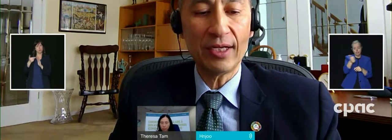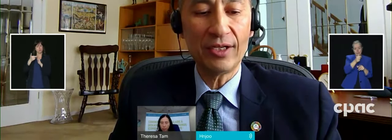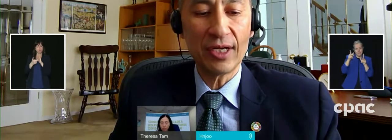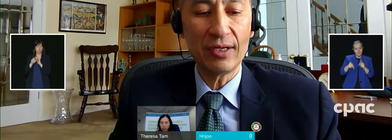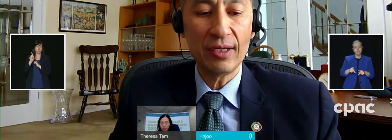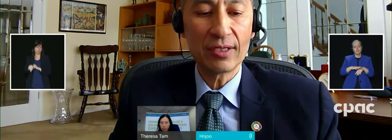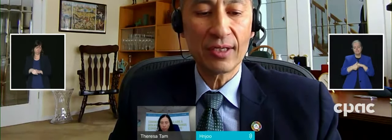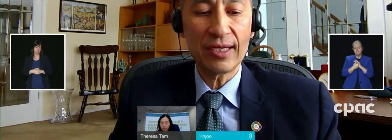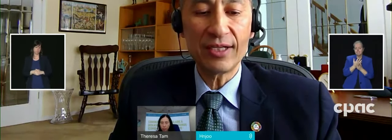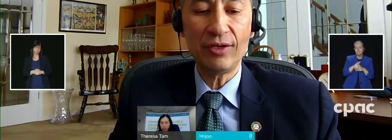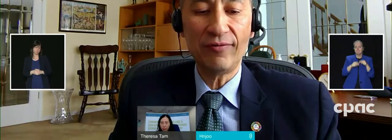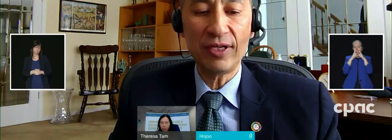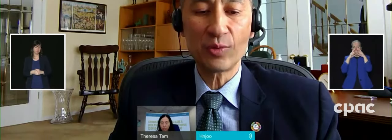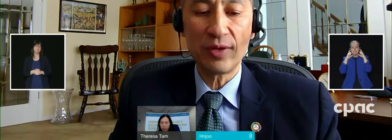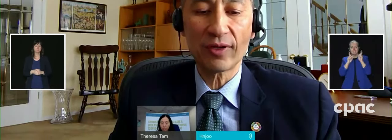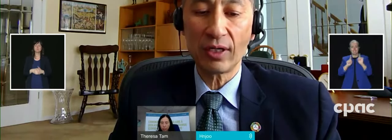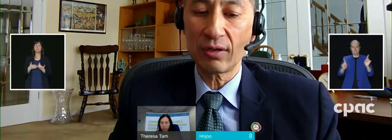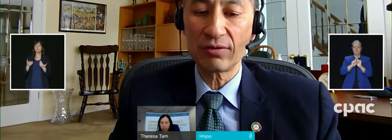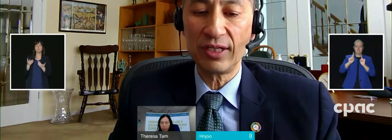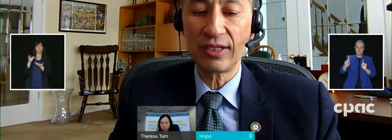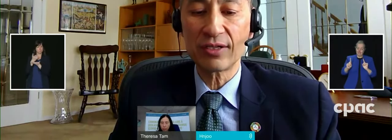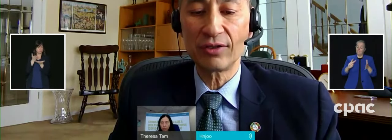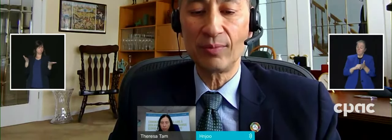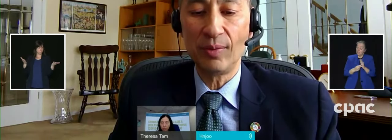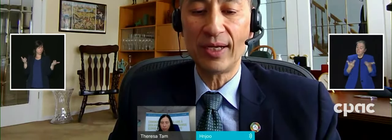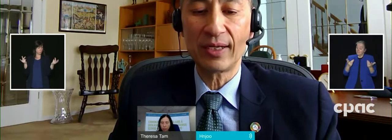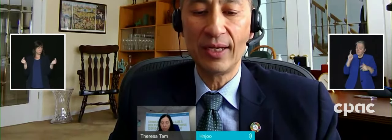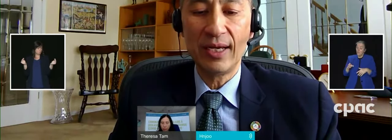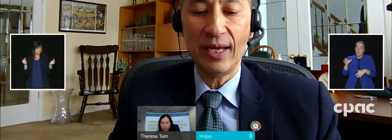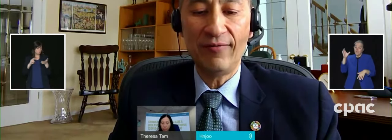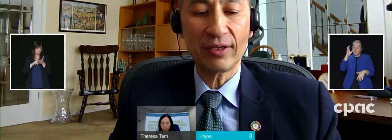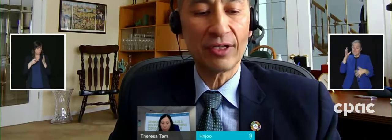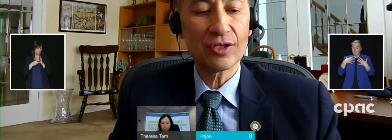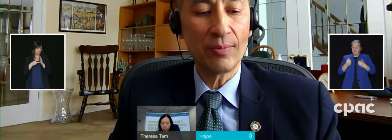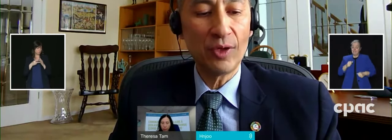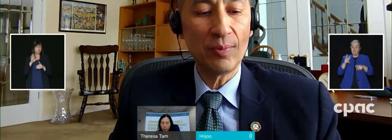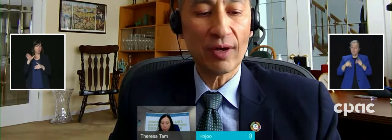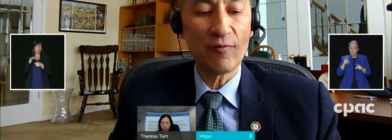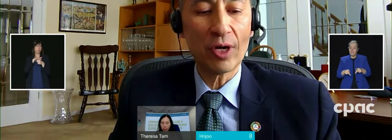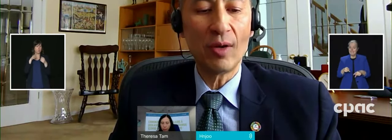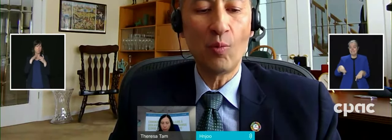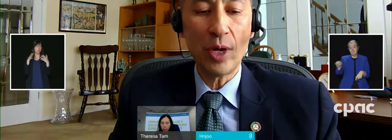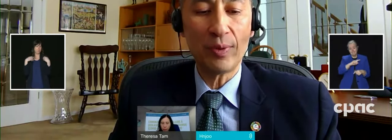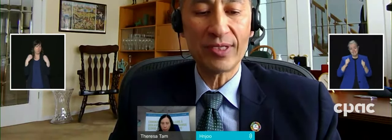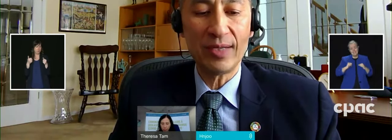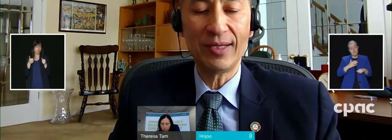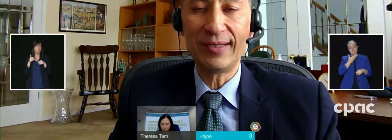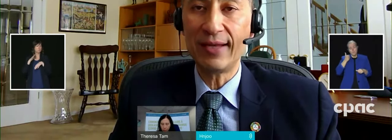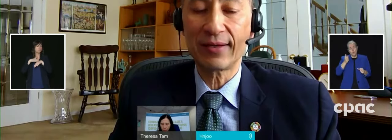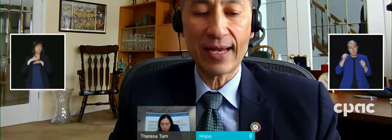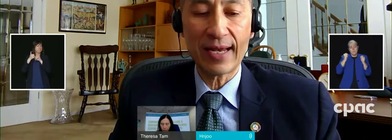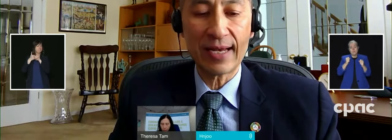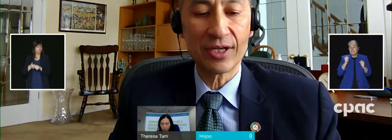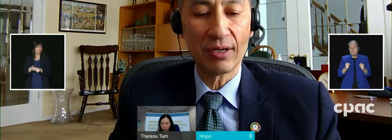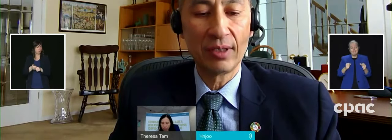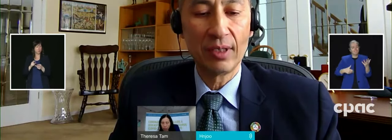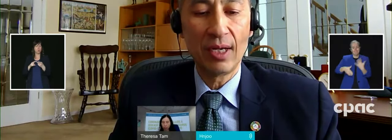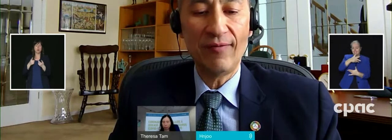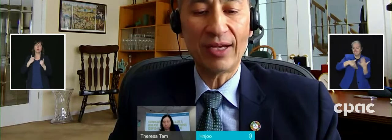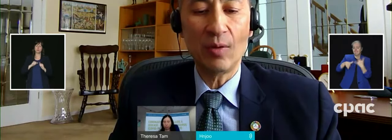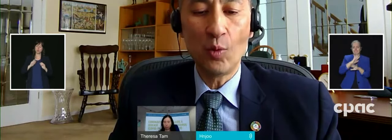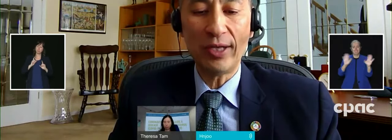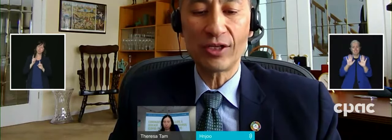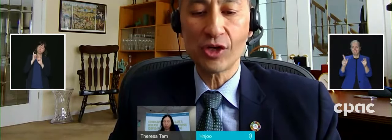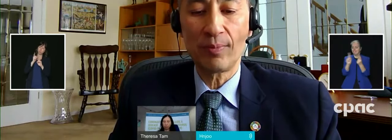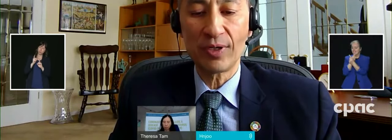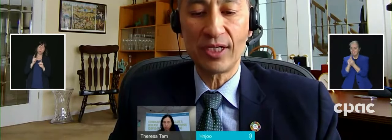Pour les Canadiens, cela signifie suivre le Conseil de santé publique et faire de son mieux pour avoir le moins possible d'interactions